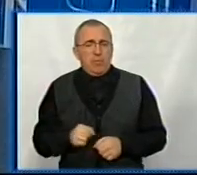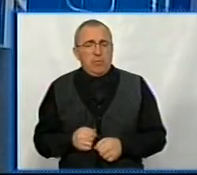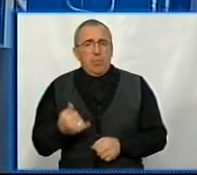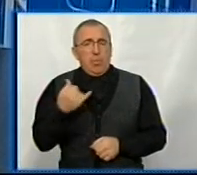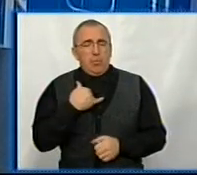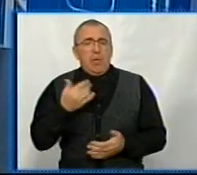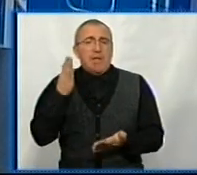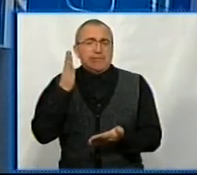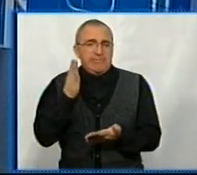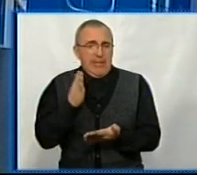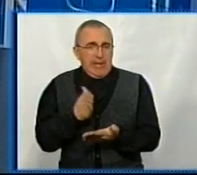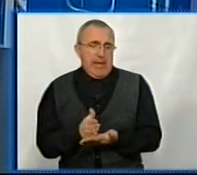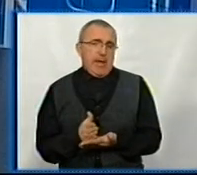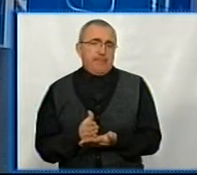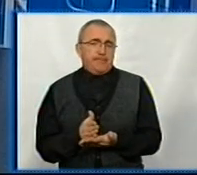нас є